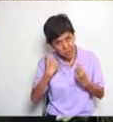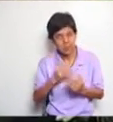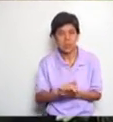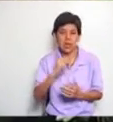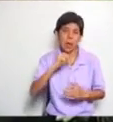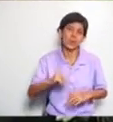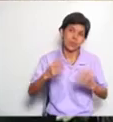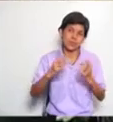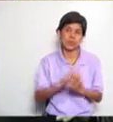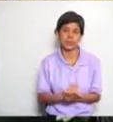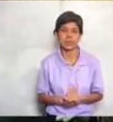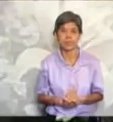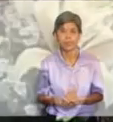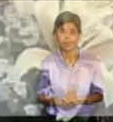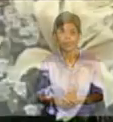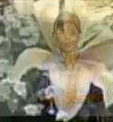วมเทาไร่